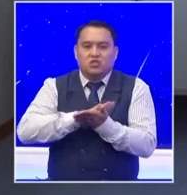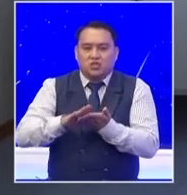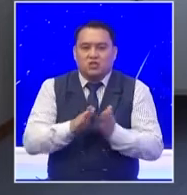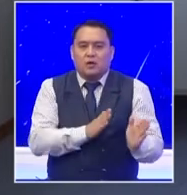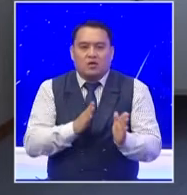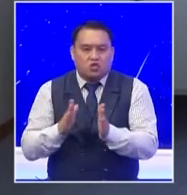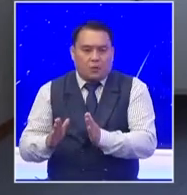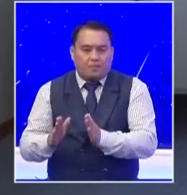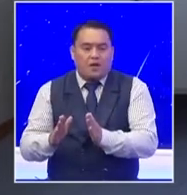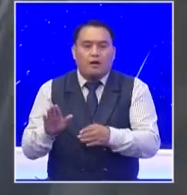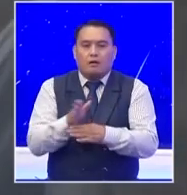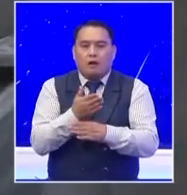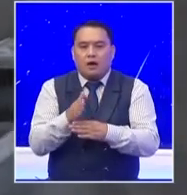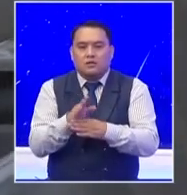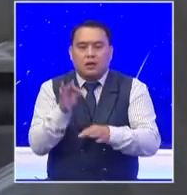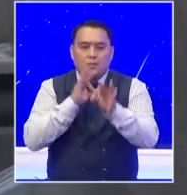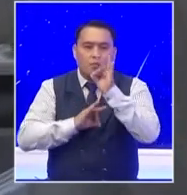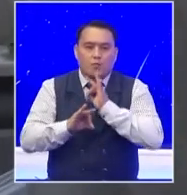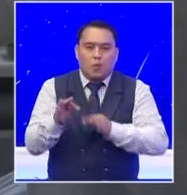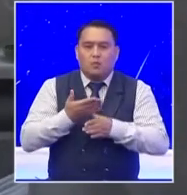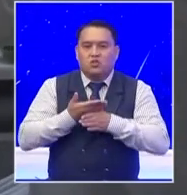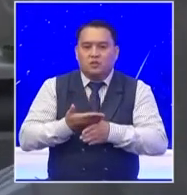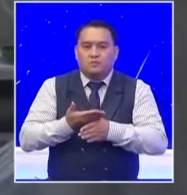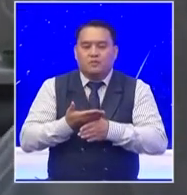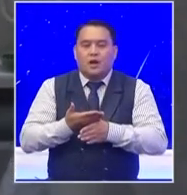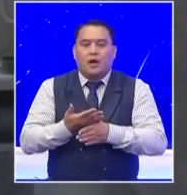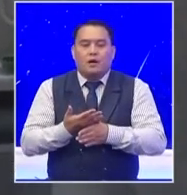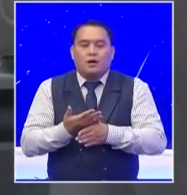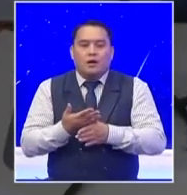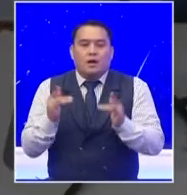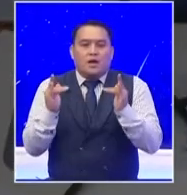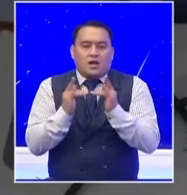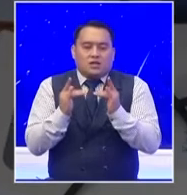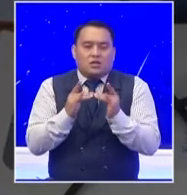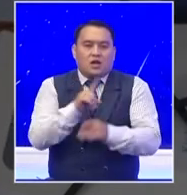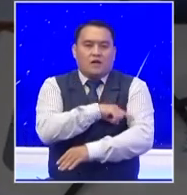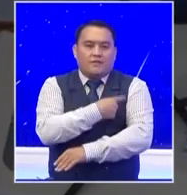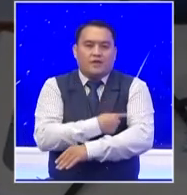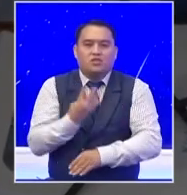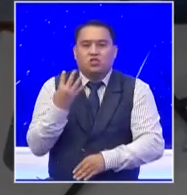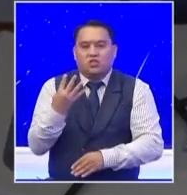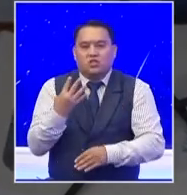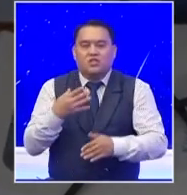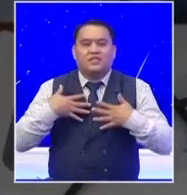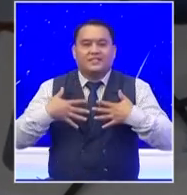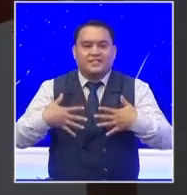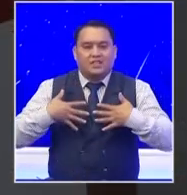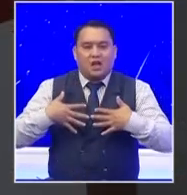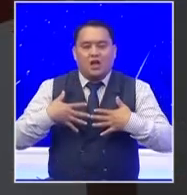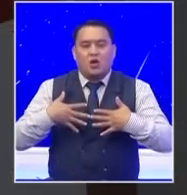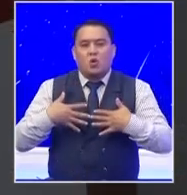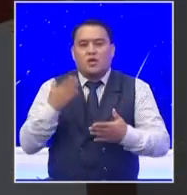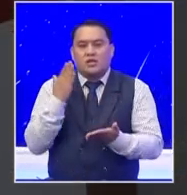режима, а также распределение медицинской гуманитарной помощи. Так, лечебное учреждение имеет в своем арсенале 4 аппарата искусственной вентиляции